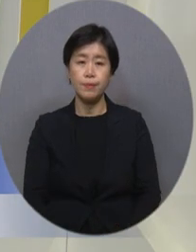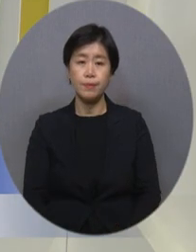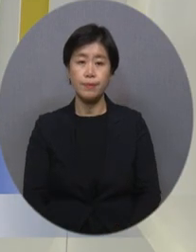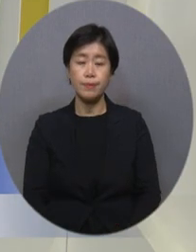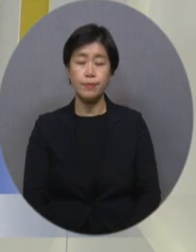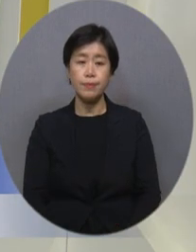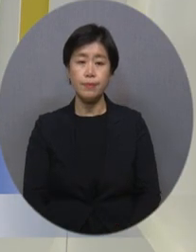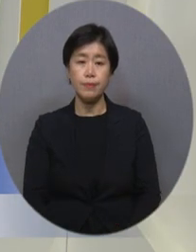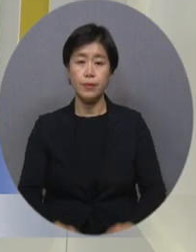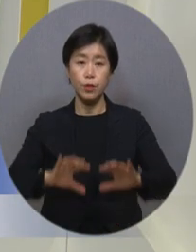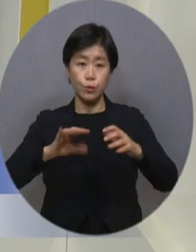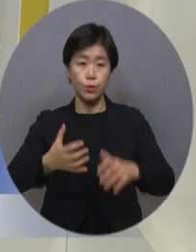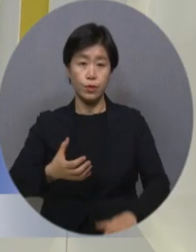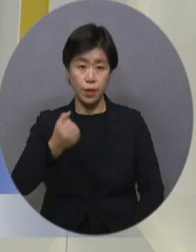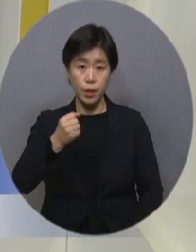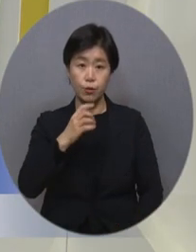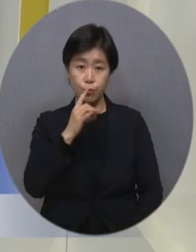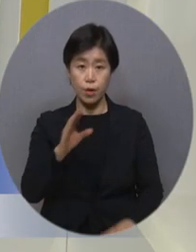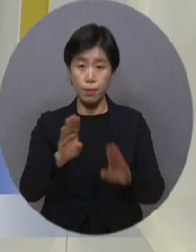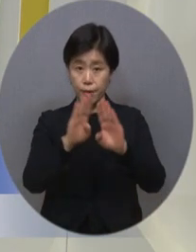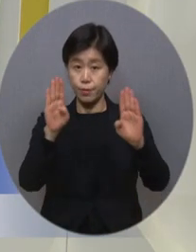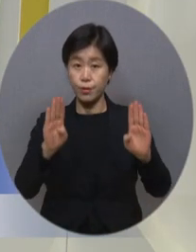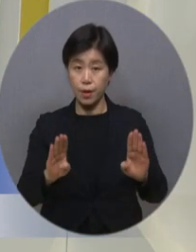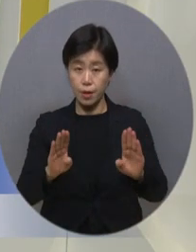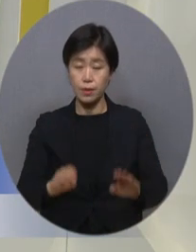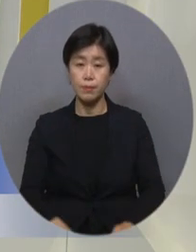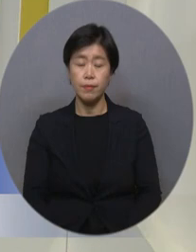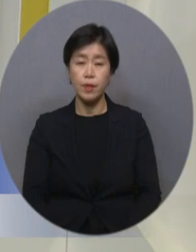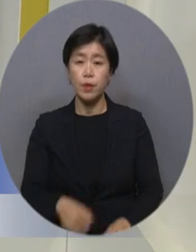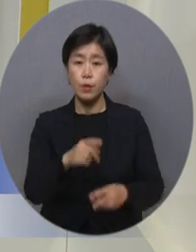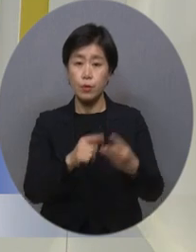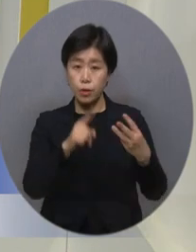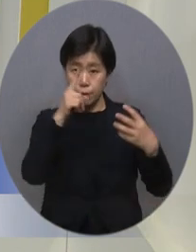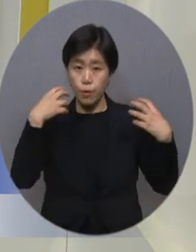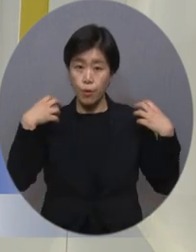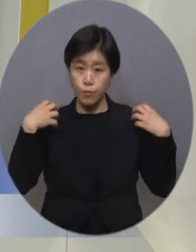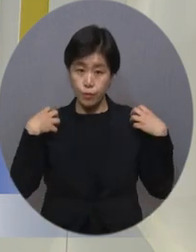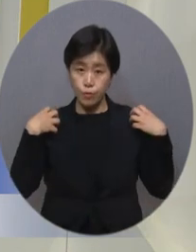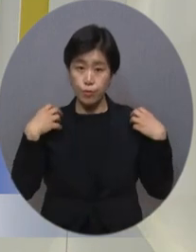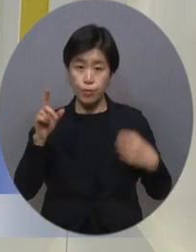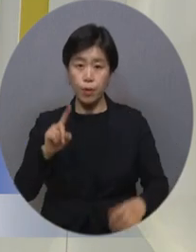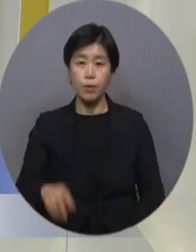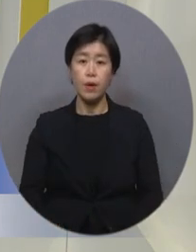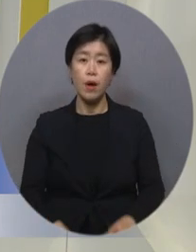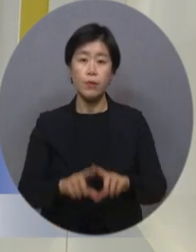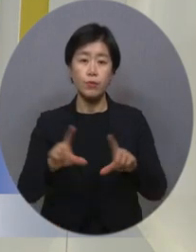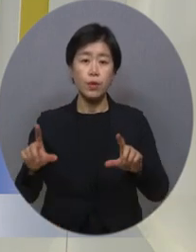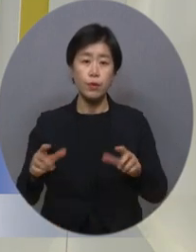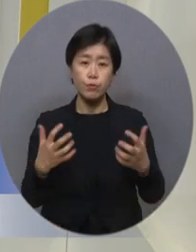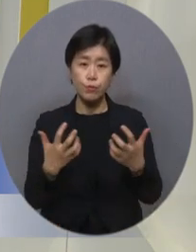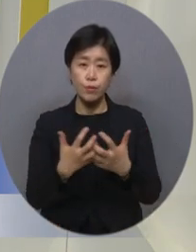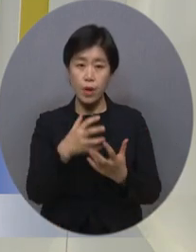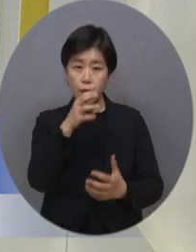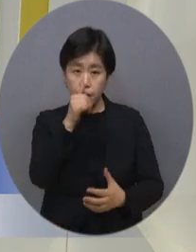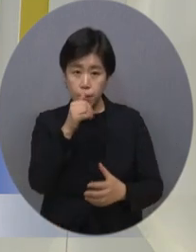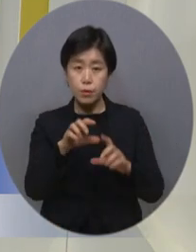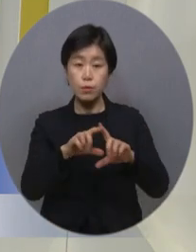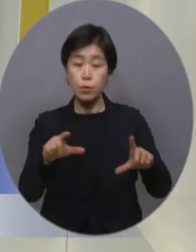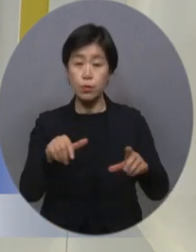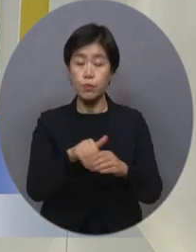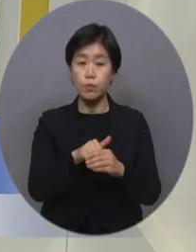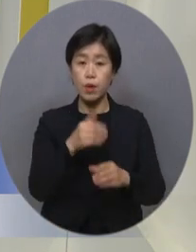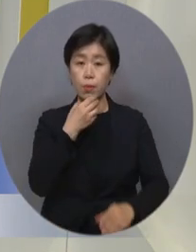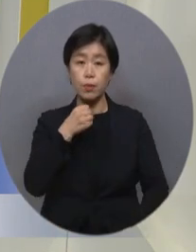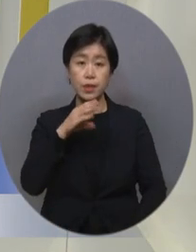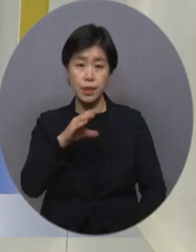다음 뉴스입니다 국립중앙박물관은 윤석열 정부의 국정과제 일상이 풍요로워지는 보편적 문화복지 실현을